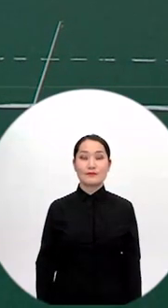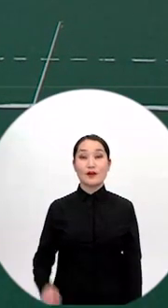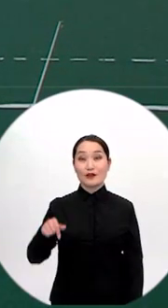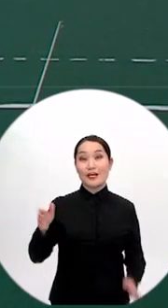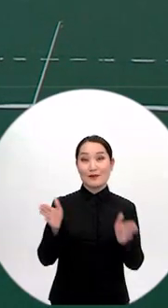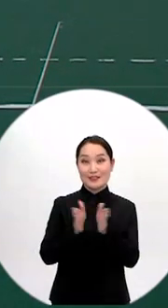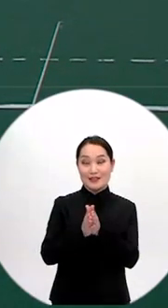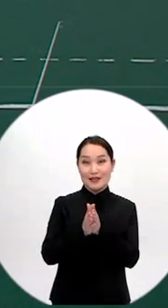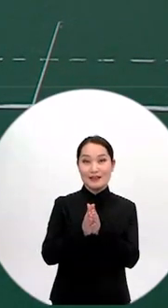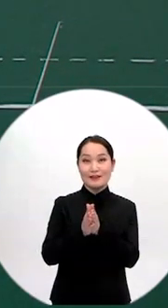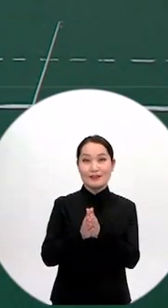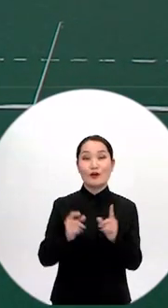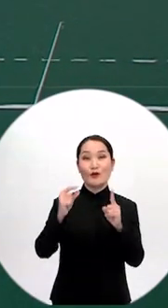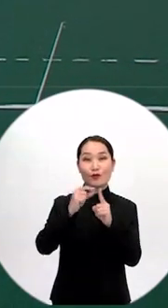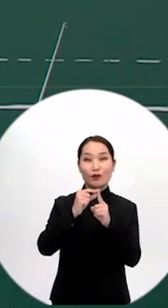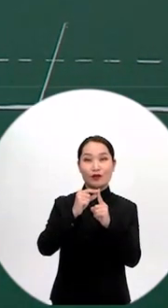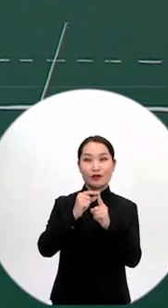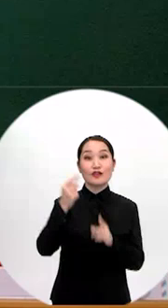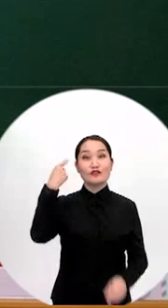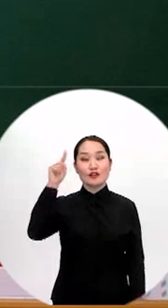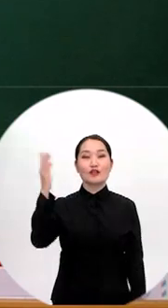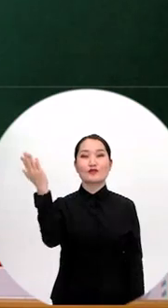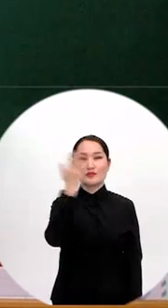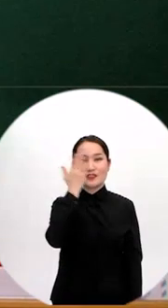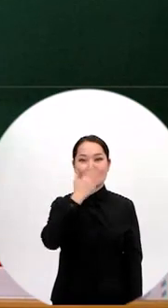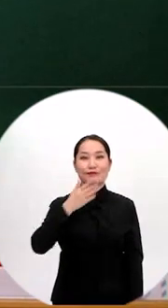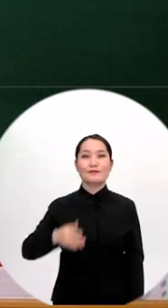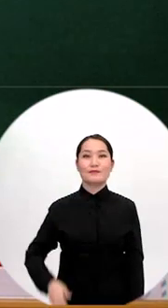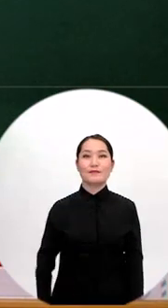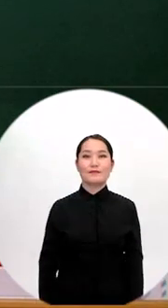Одоо бүгдээрээ үг бүтээж унший.